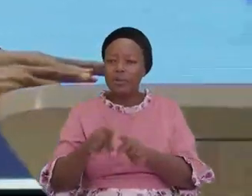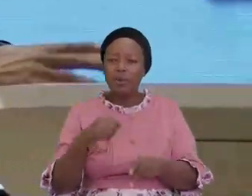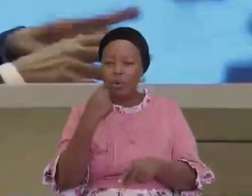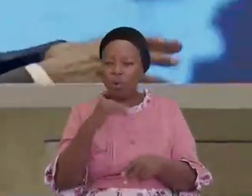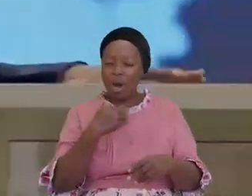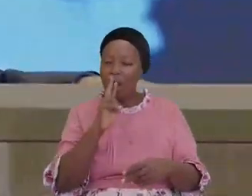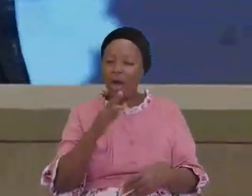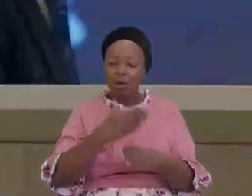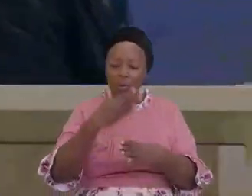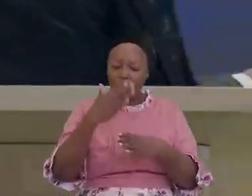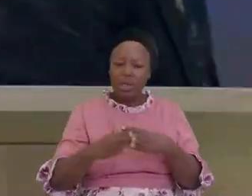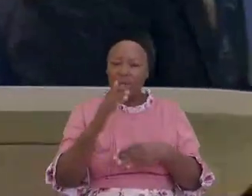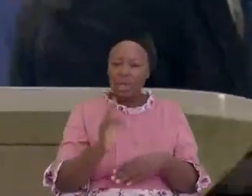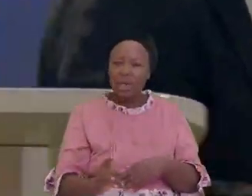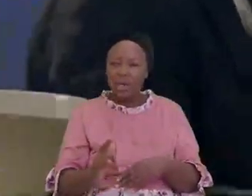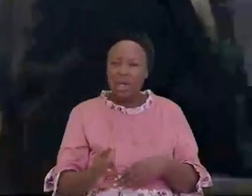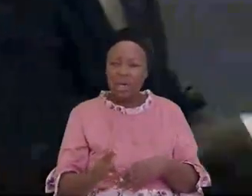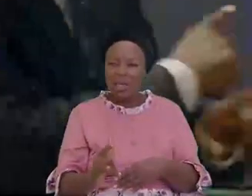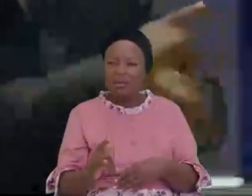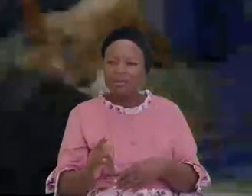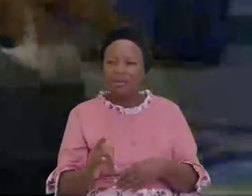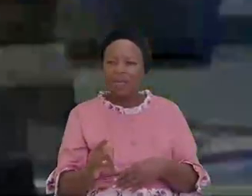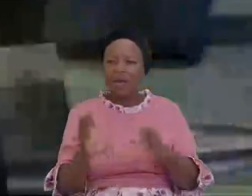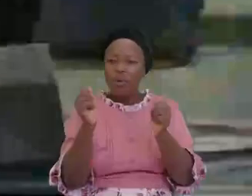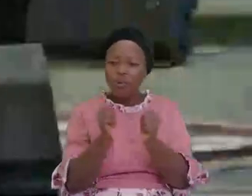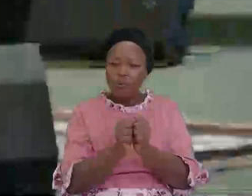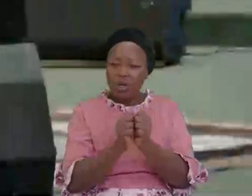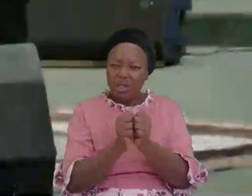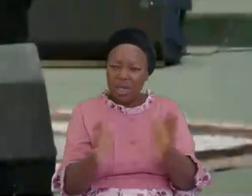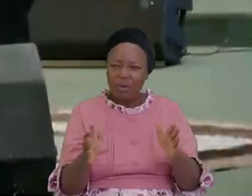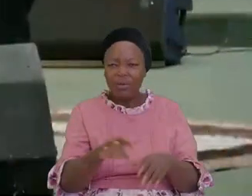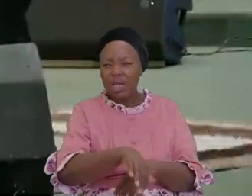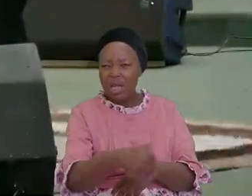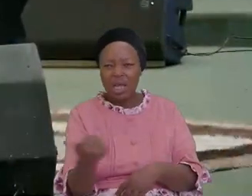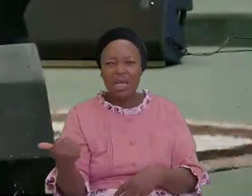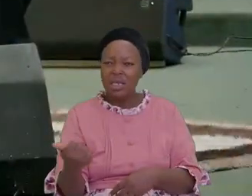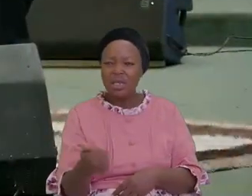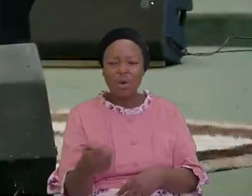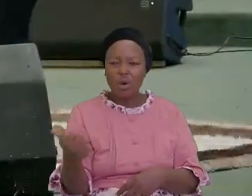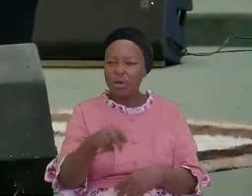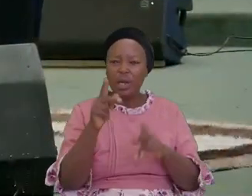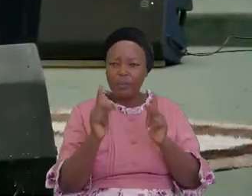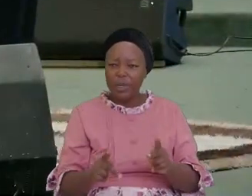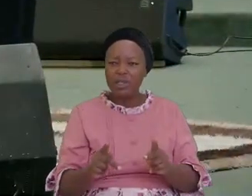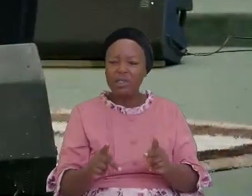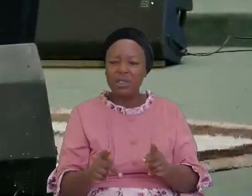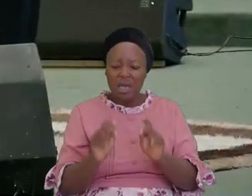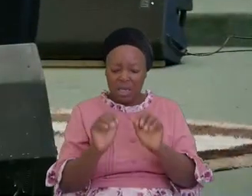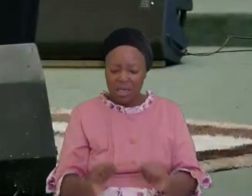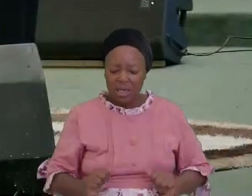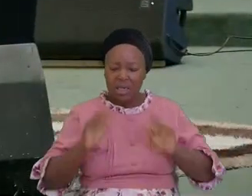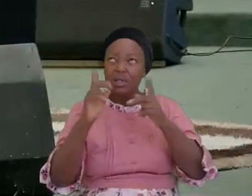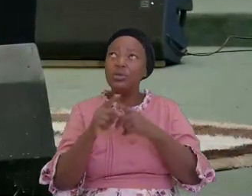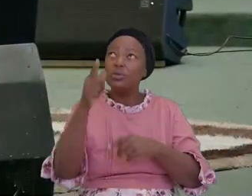Et c'est ceux-là qui sont totalement et entièrement et sans rival soumis à